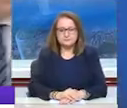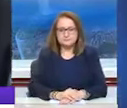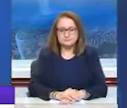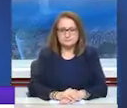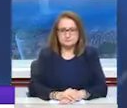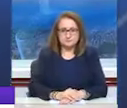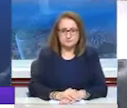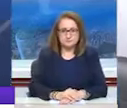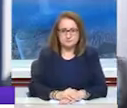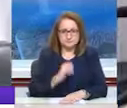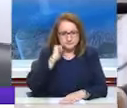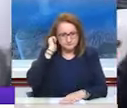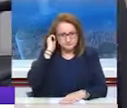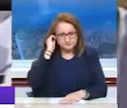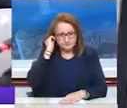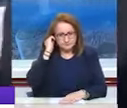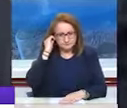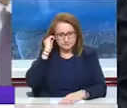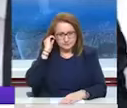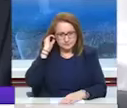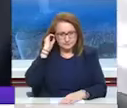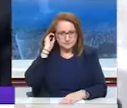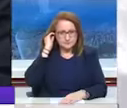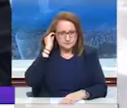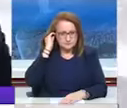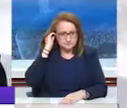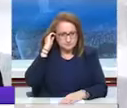Καλημέρα και από μένα. Πριν ξεκινήσω